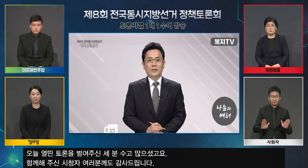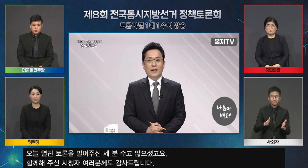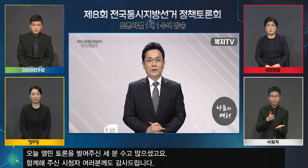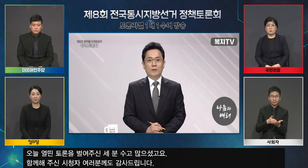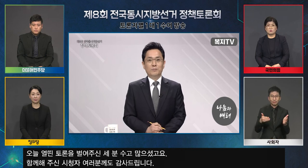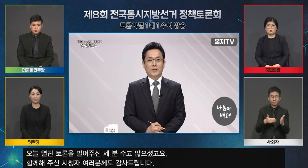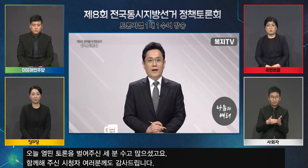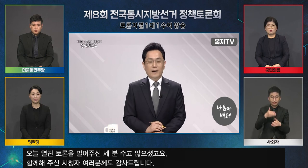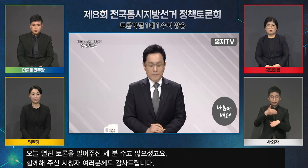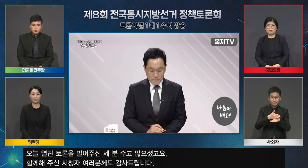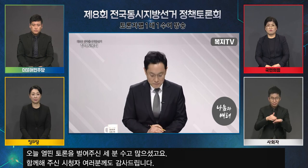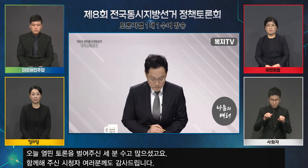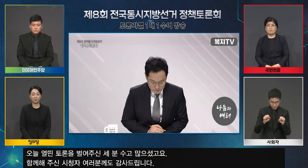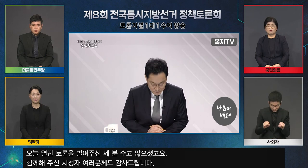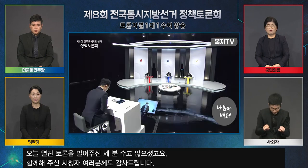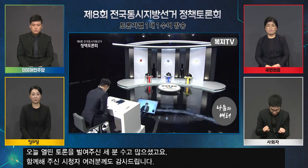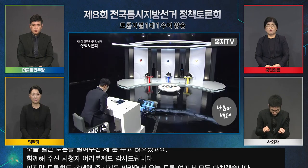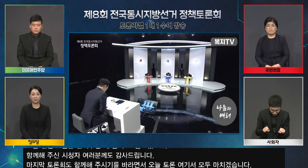마치겠습니다. 고맙습니다.